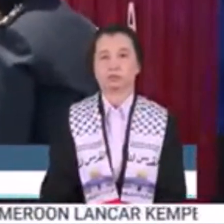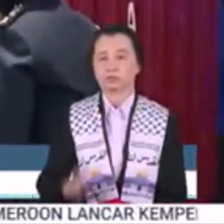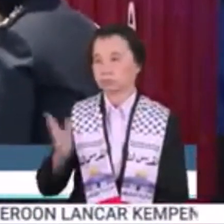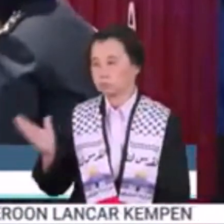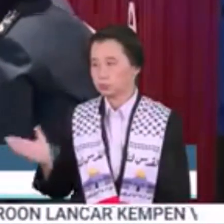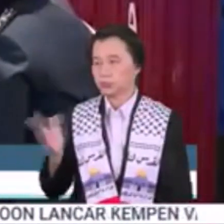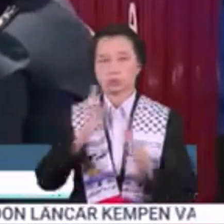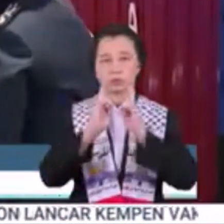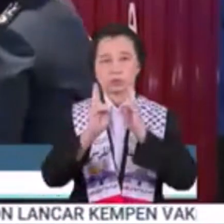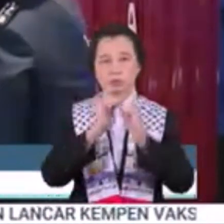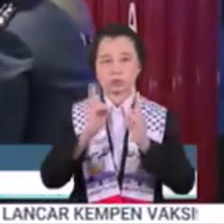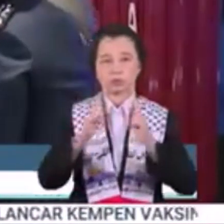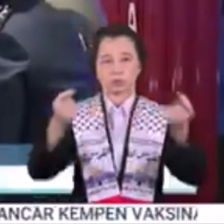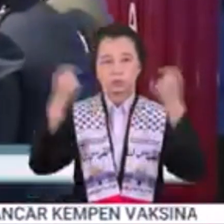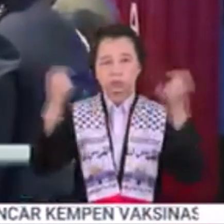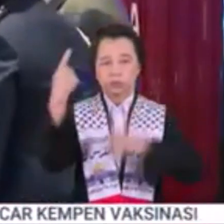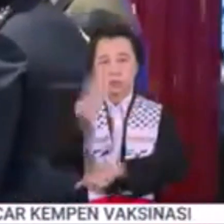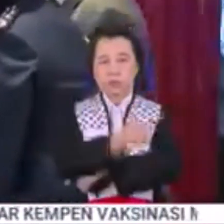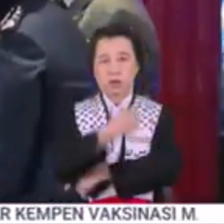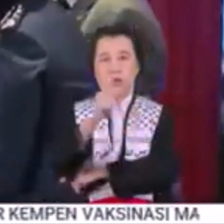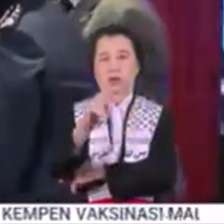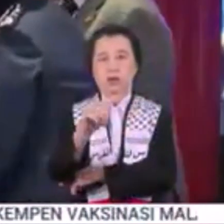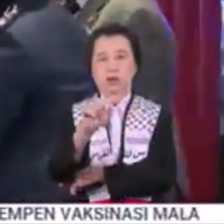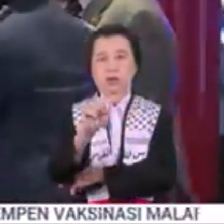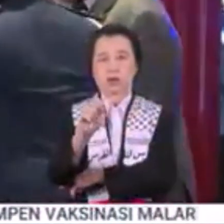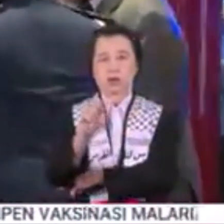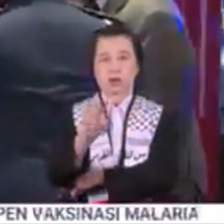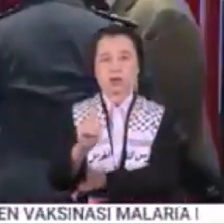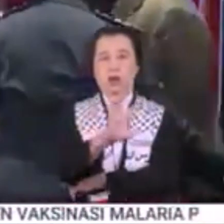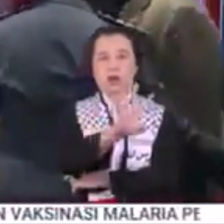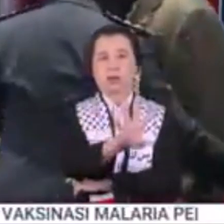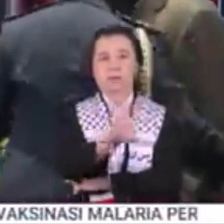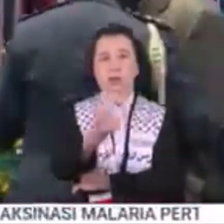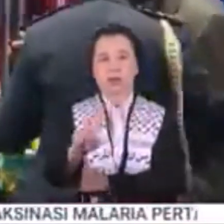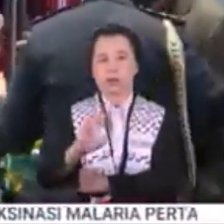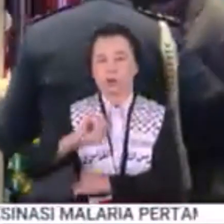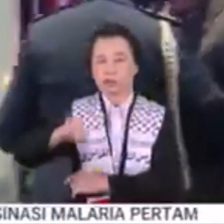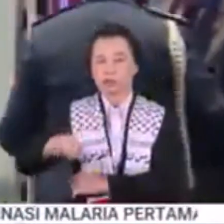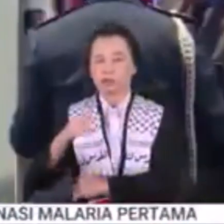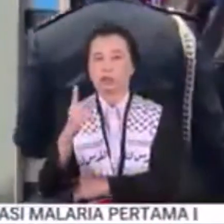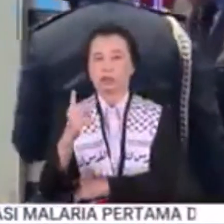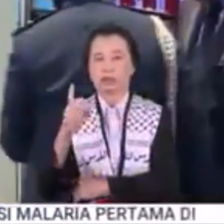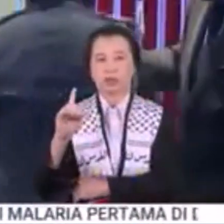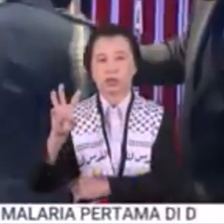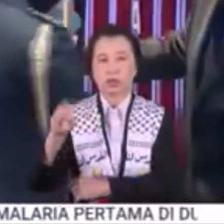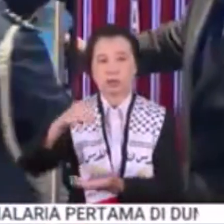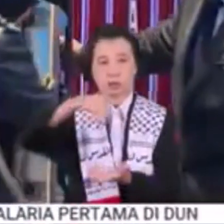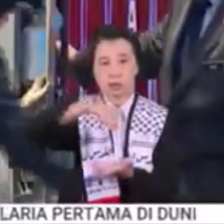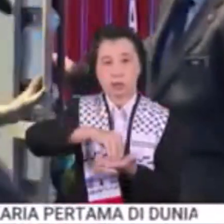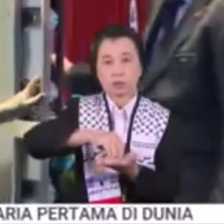Beliau berucap merasmikan sambutan Hari Kastam Sedunia ke-42 peringkat JKDM di Putrajaya.